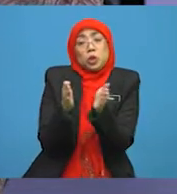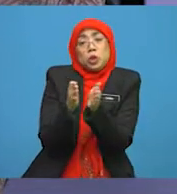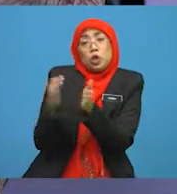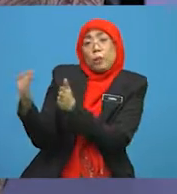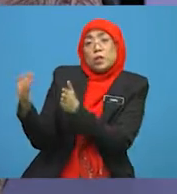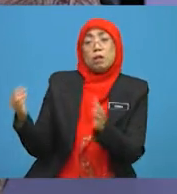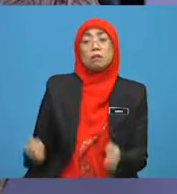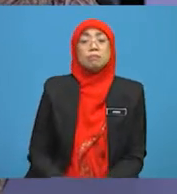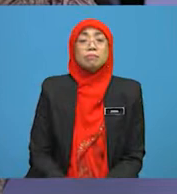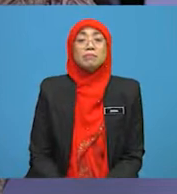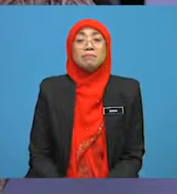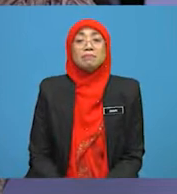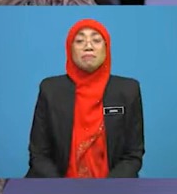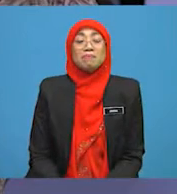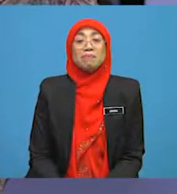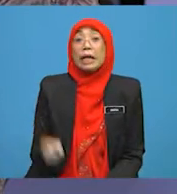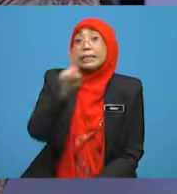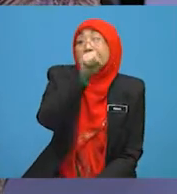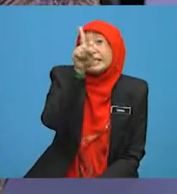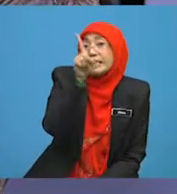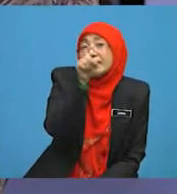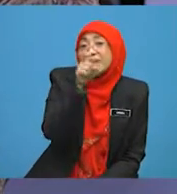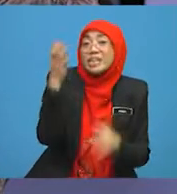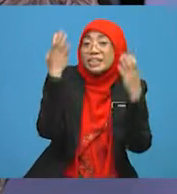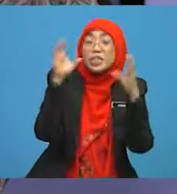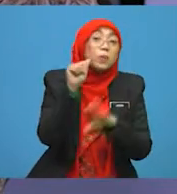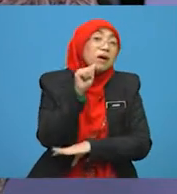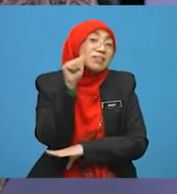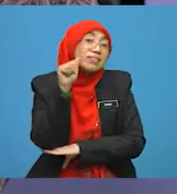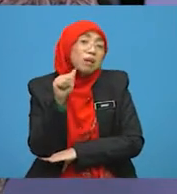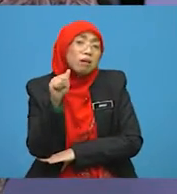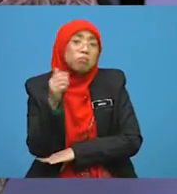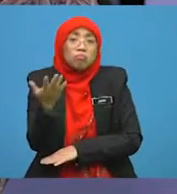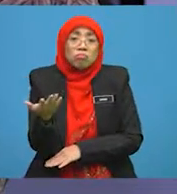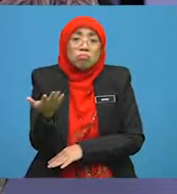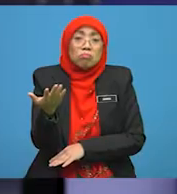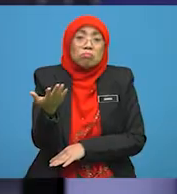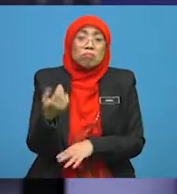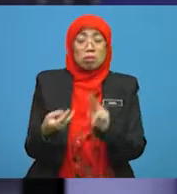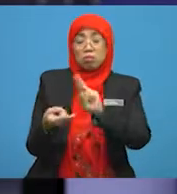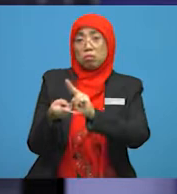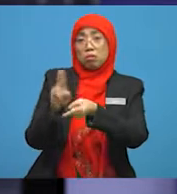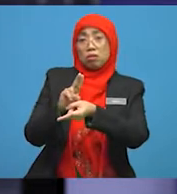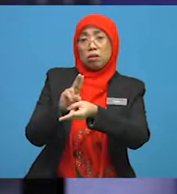Bolehkah Cikgu Aziza jelaskan dengan lebih lanjut tentang perubahan makna tersebut?